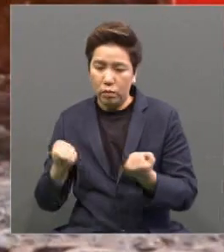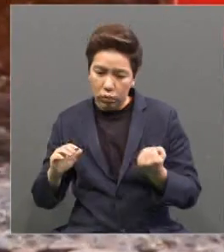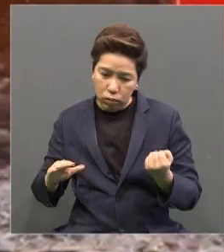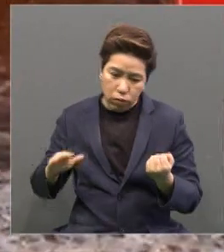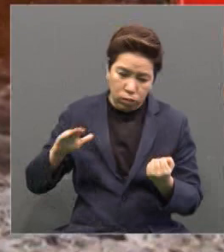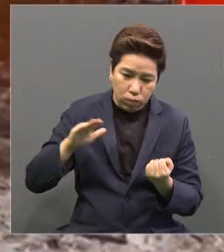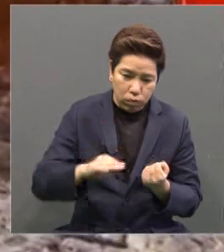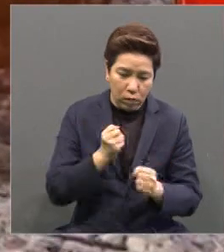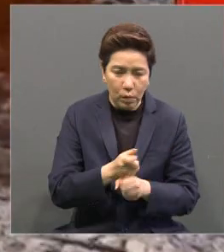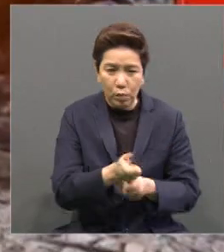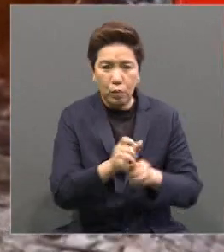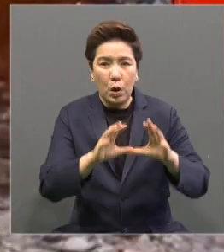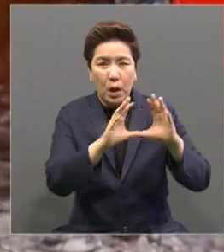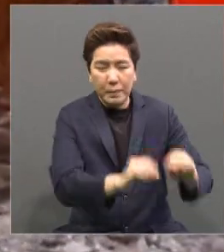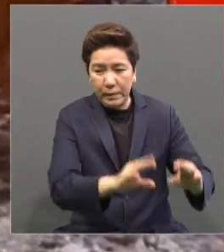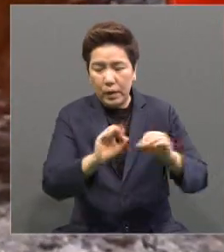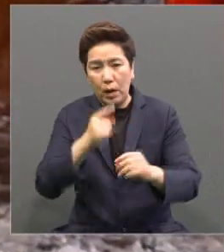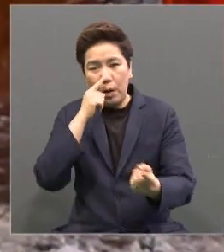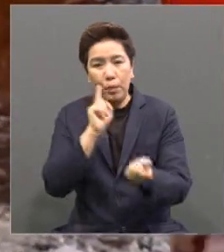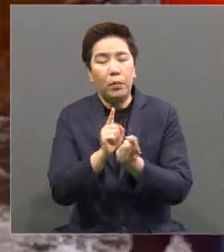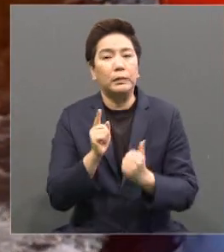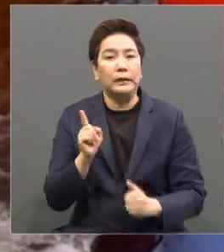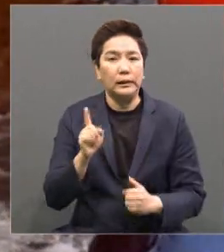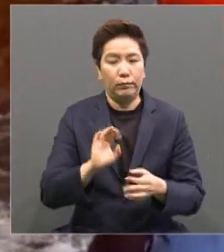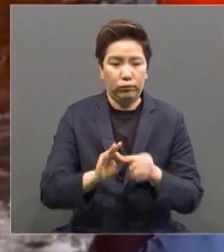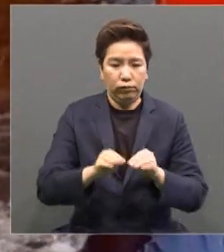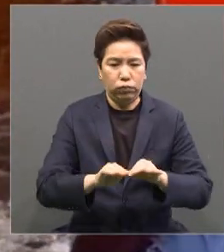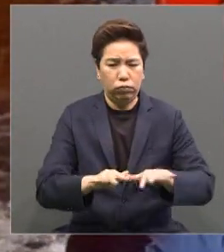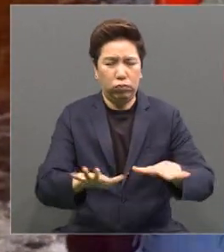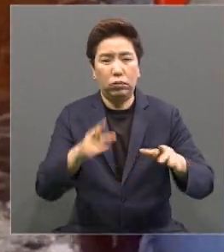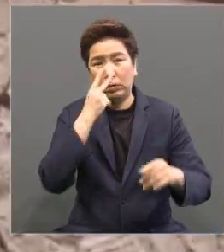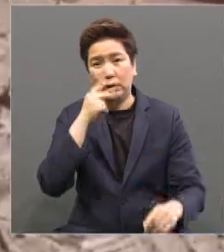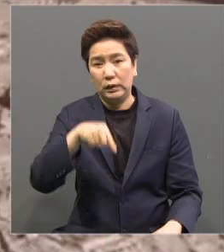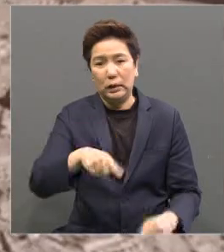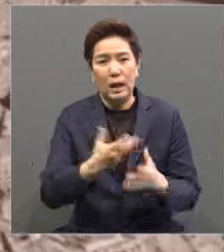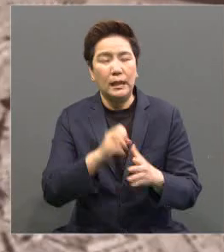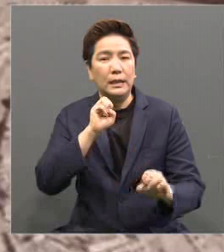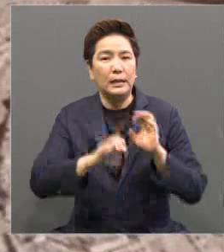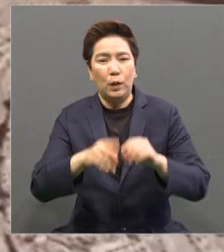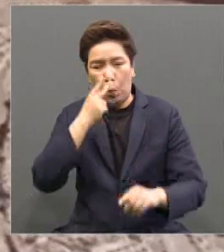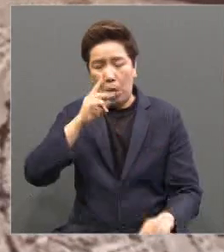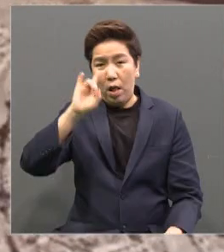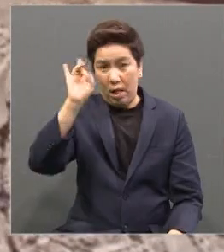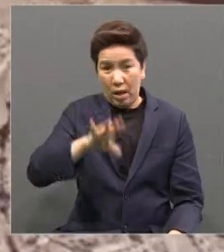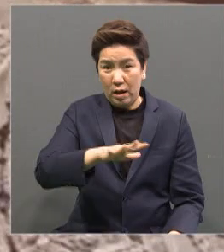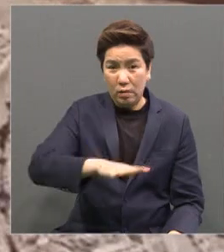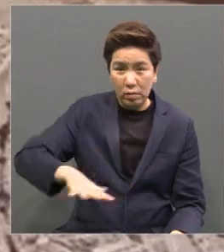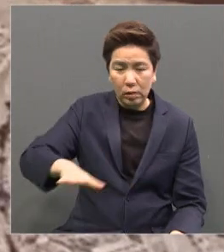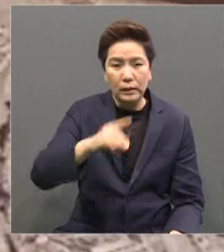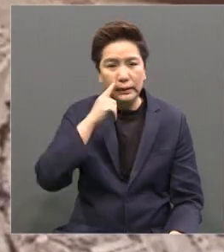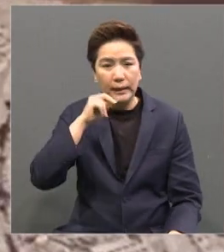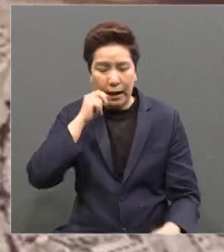ก็รีบเข้าไประงับเหตุไปพบแบบนี้เลยค่ะเป็นเปลวเพลิงกำลังโหมลุกไหม้บ่อทิ้งขยะอย่างรุนแรงนะคะจึง